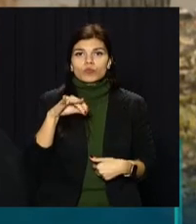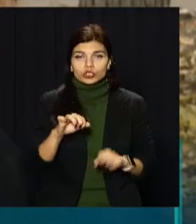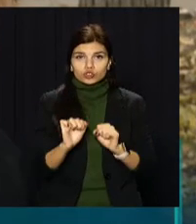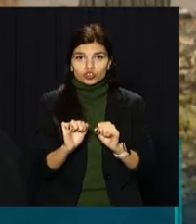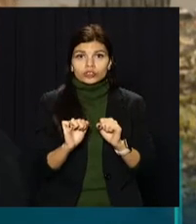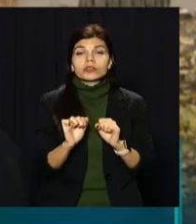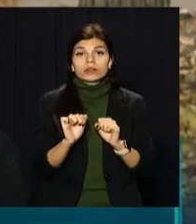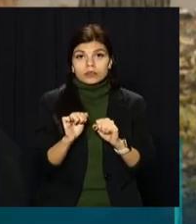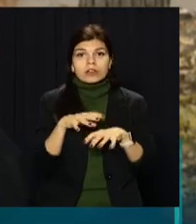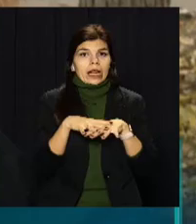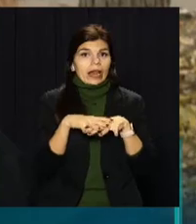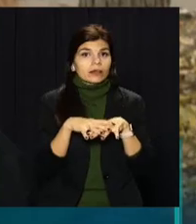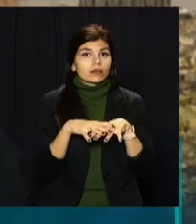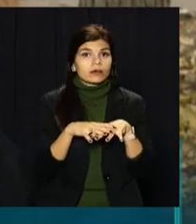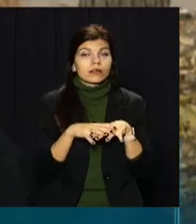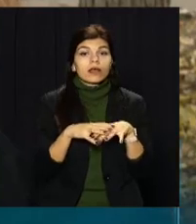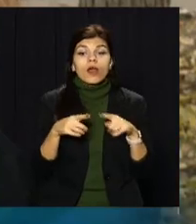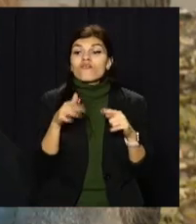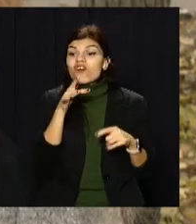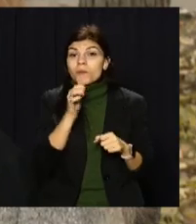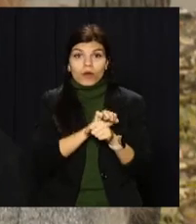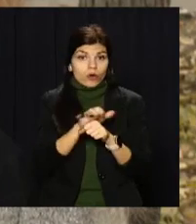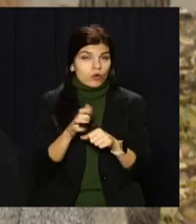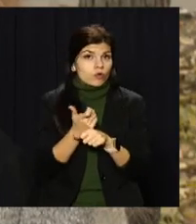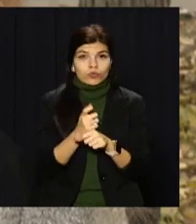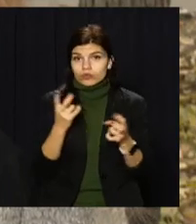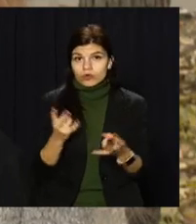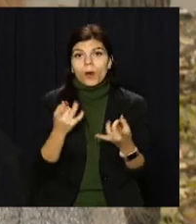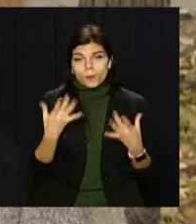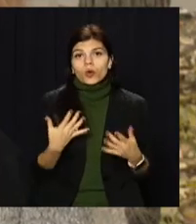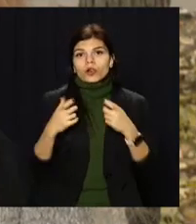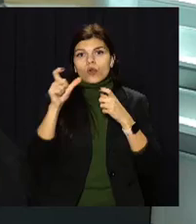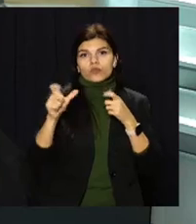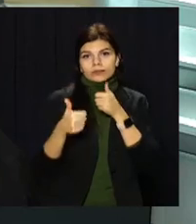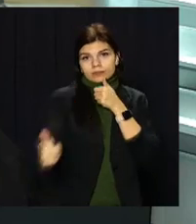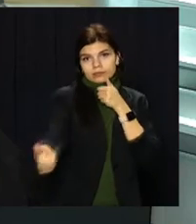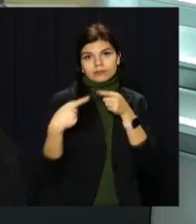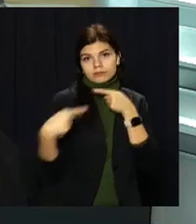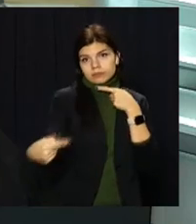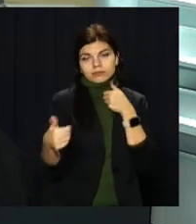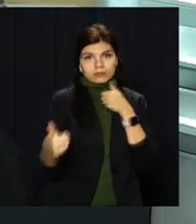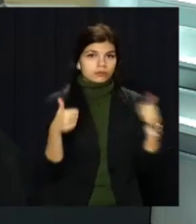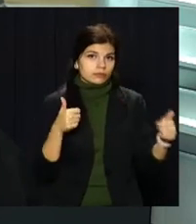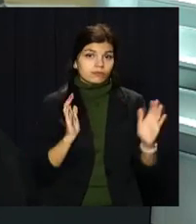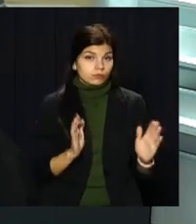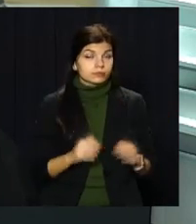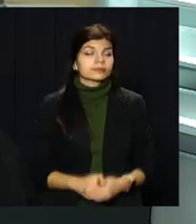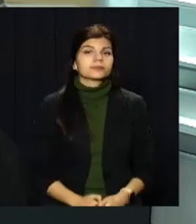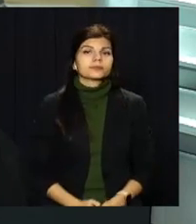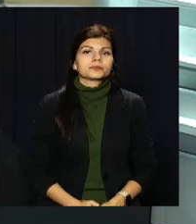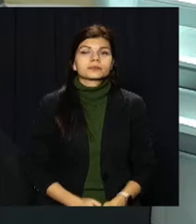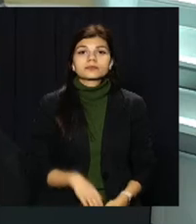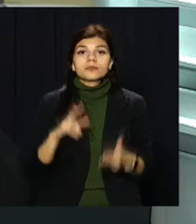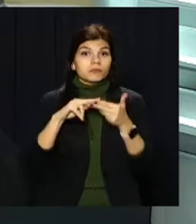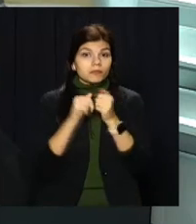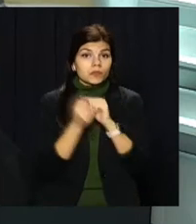активізує захисні клітини. В умовах пандемії необхідно просто дотримуватись дистанції. Кадрові зміни. У Кам'янському новий